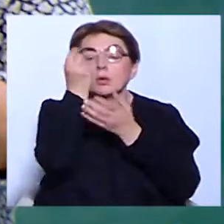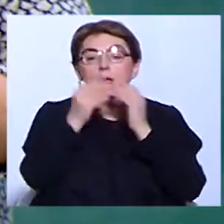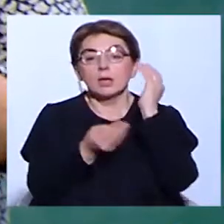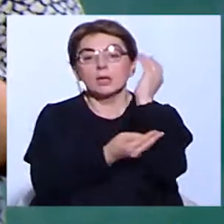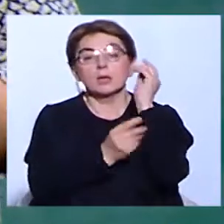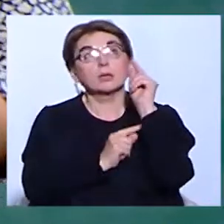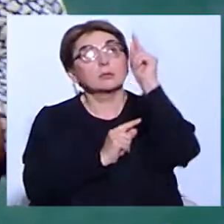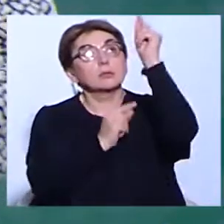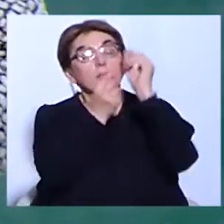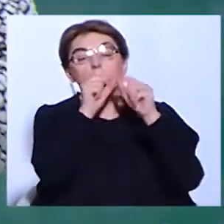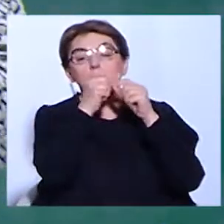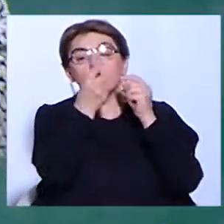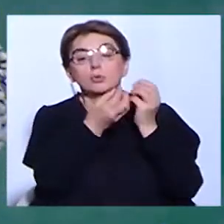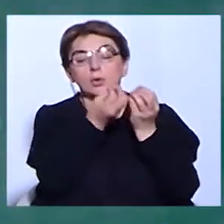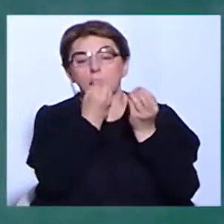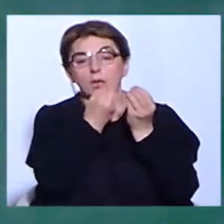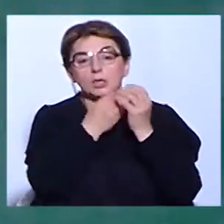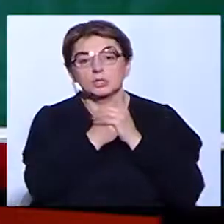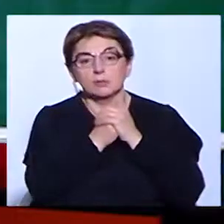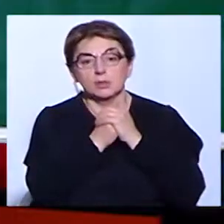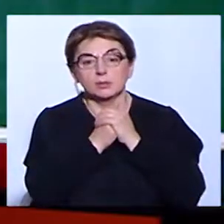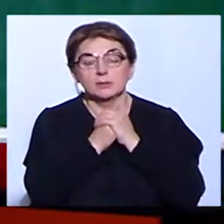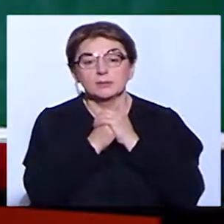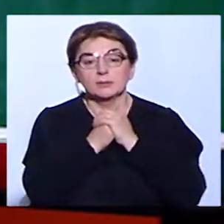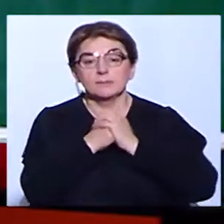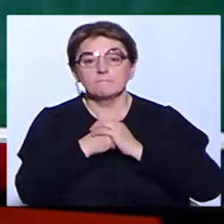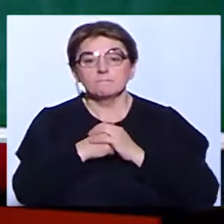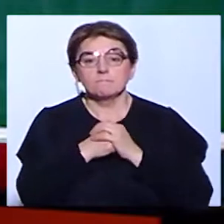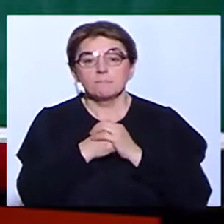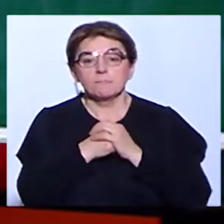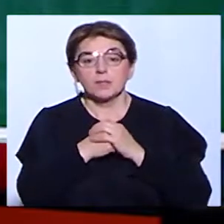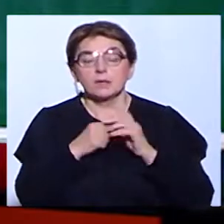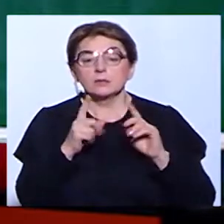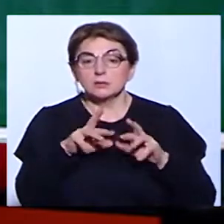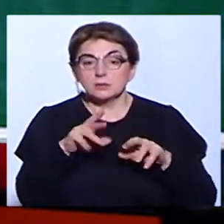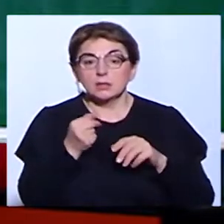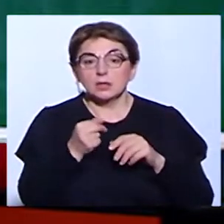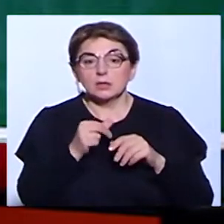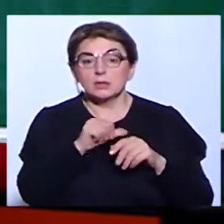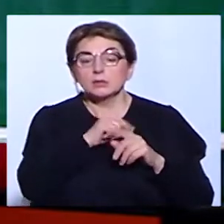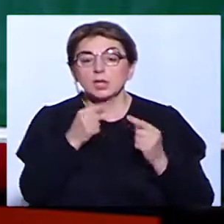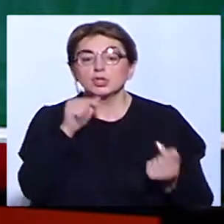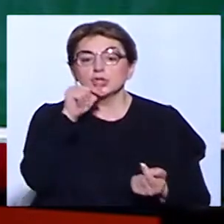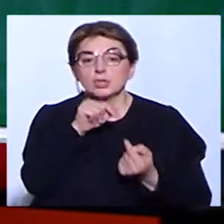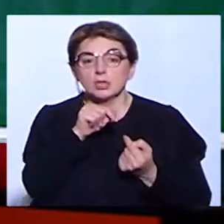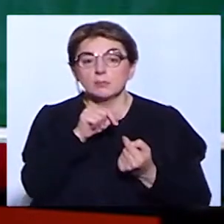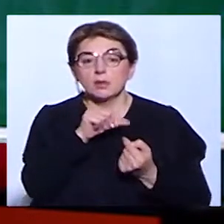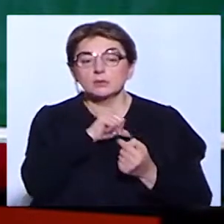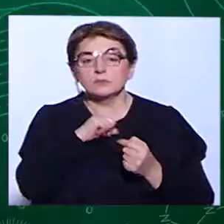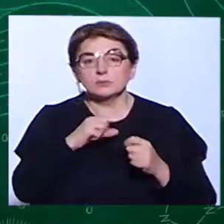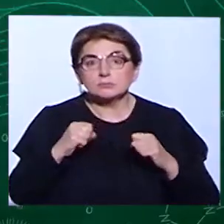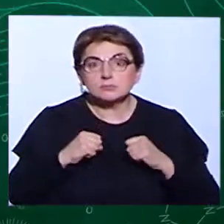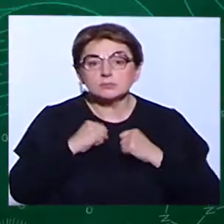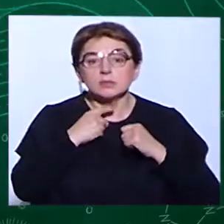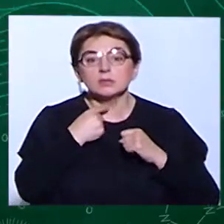მათ ხის ფოთლებით უნდა ეკვებათ და შესაბამისად იძულებული